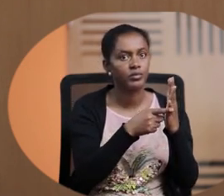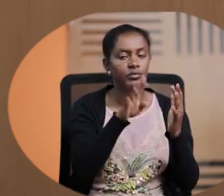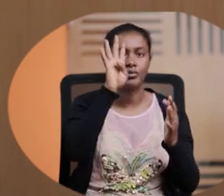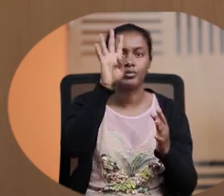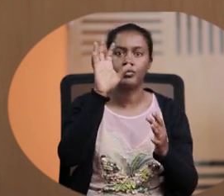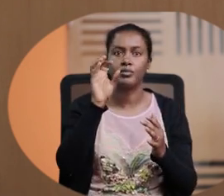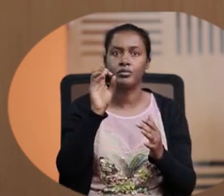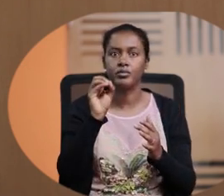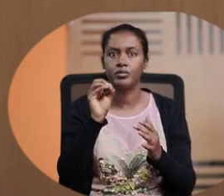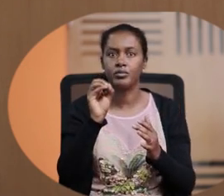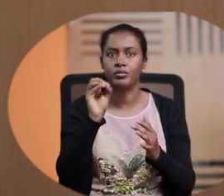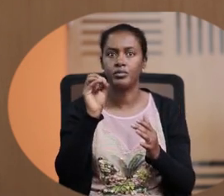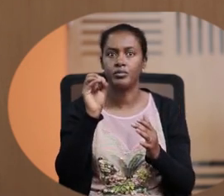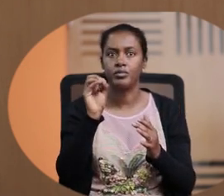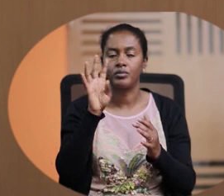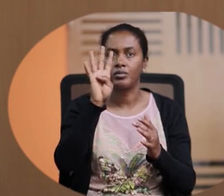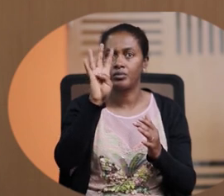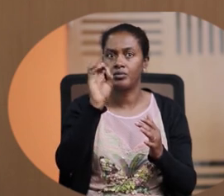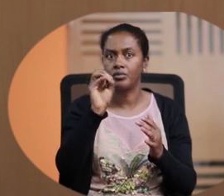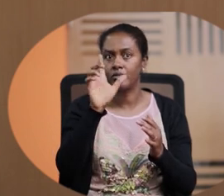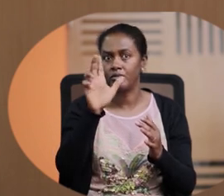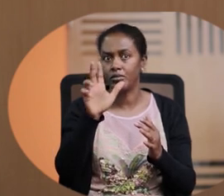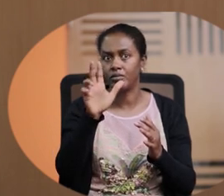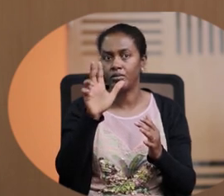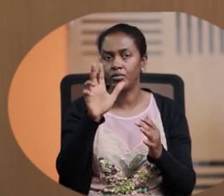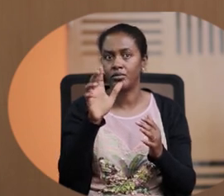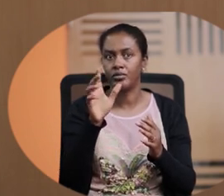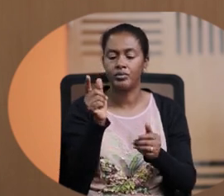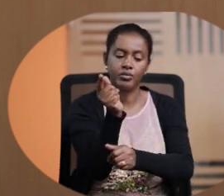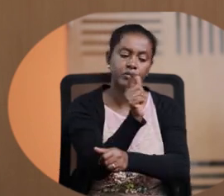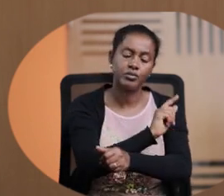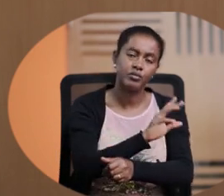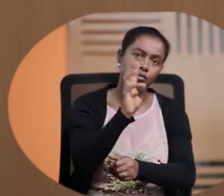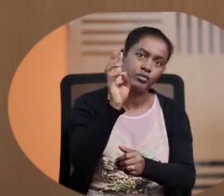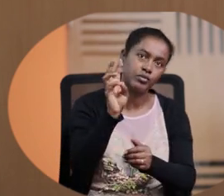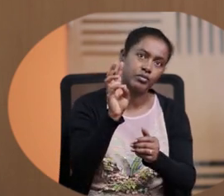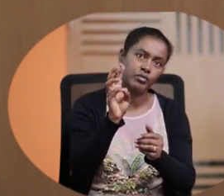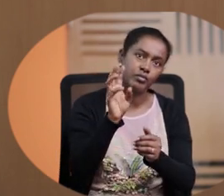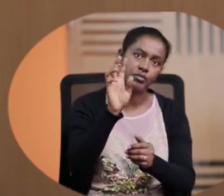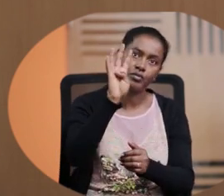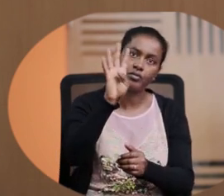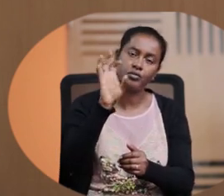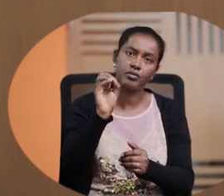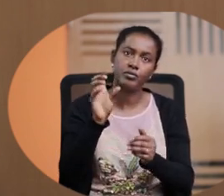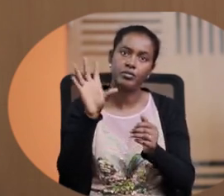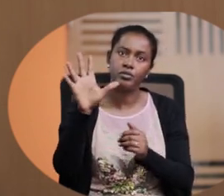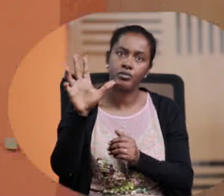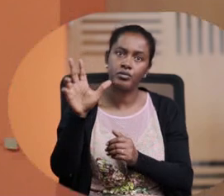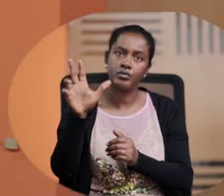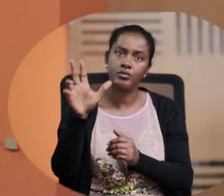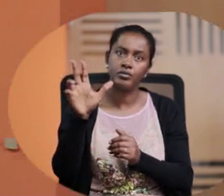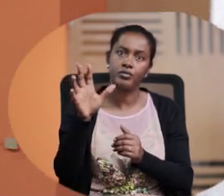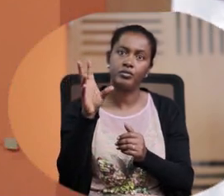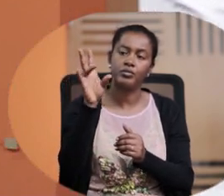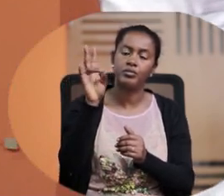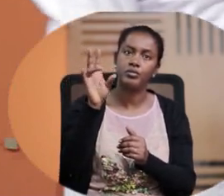afurtami sadi gafa guya jafa afurtami sadi fi gafa guya torba fa afurtami